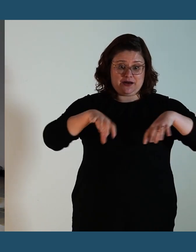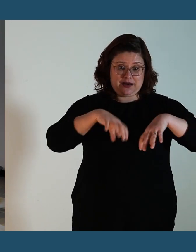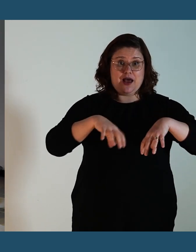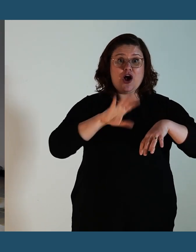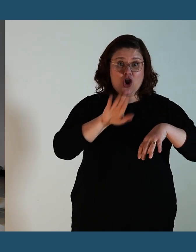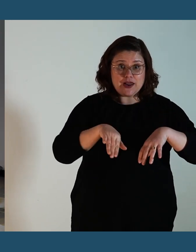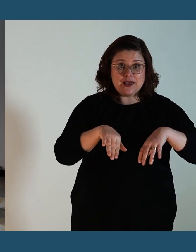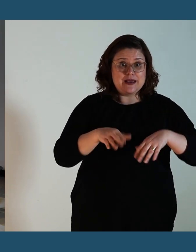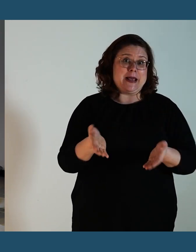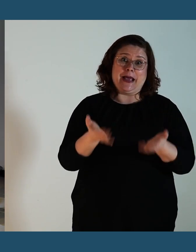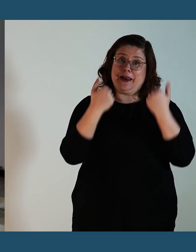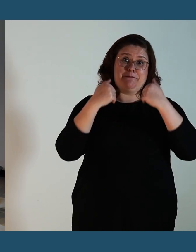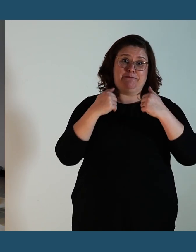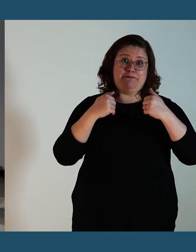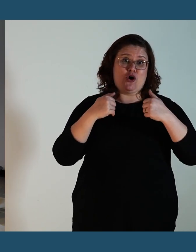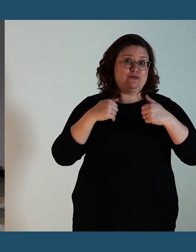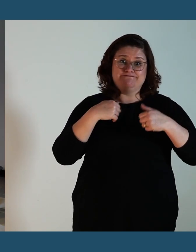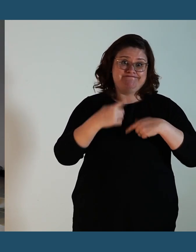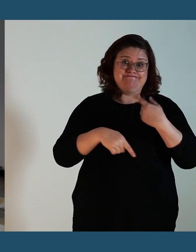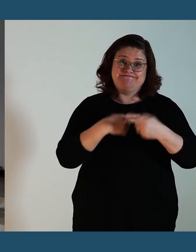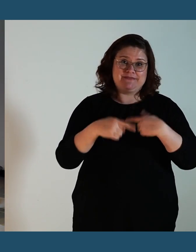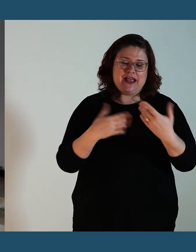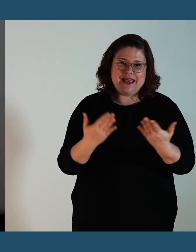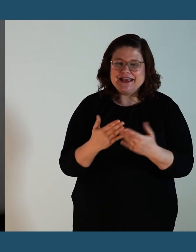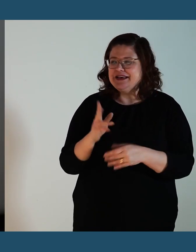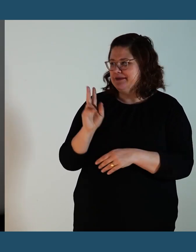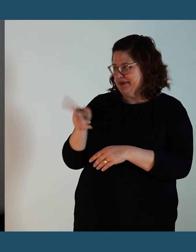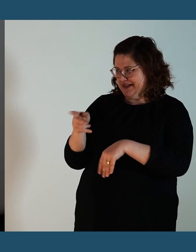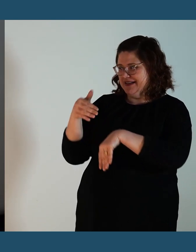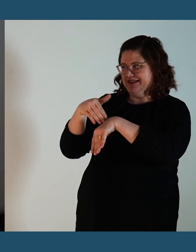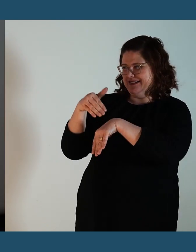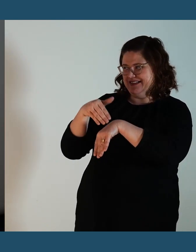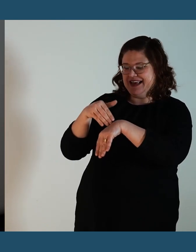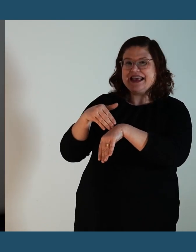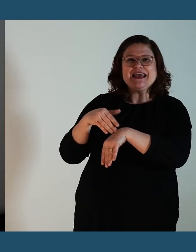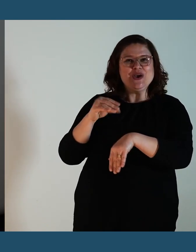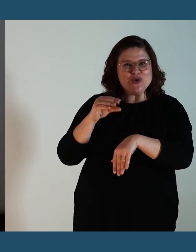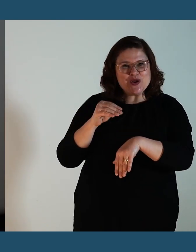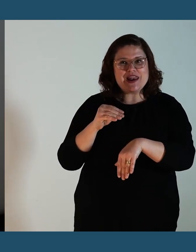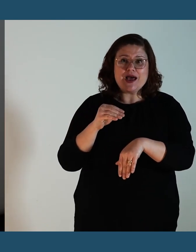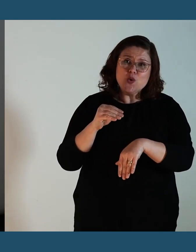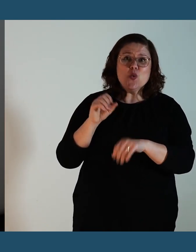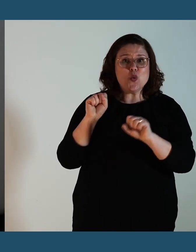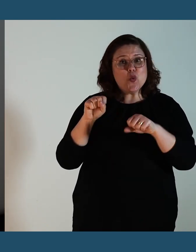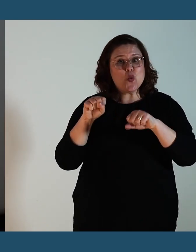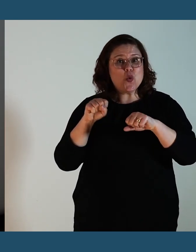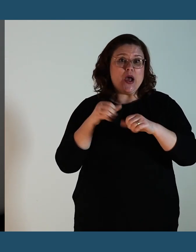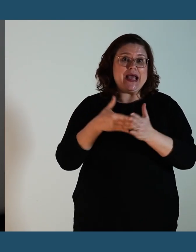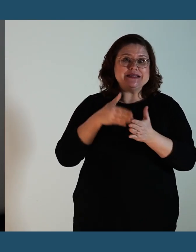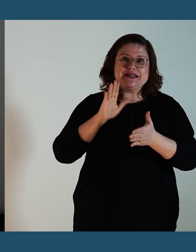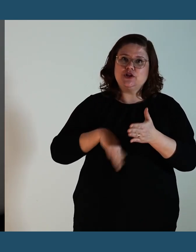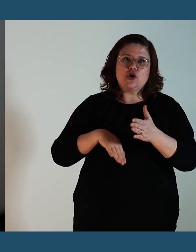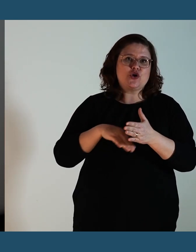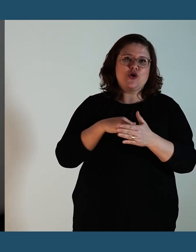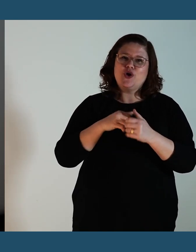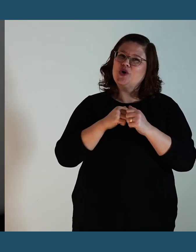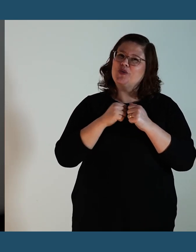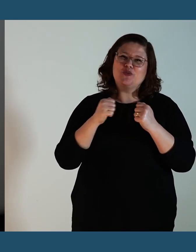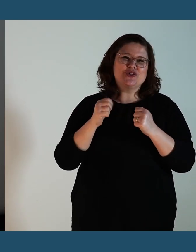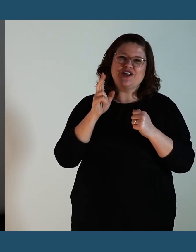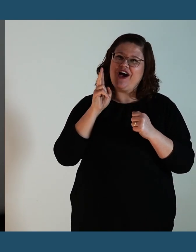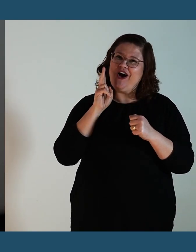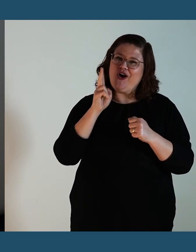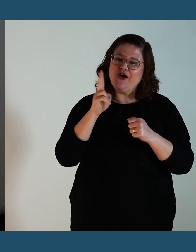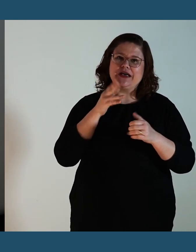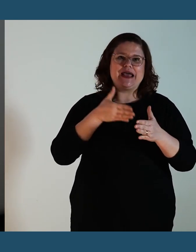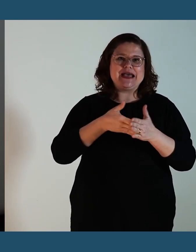kulkea. Niin se oli ehkä se muunkin kommentti, että me kaikki ollaan sillä, että kyllä on esteetöntä, mutta sitten, että miten